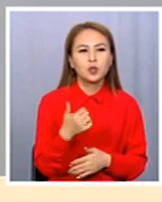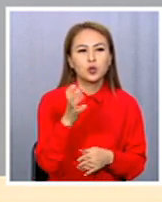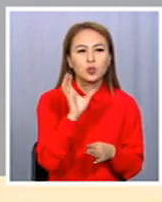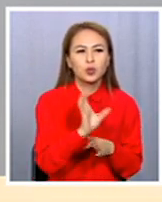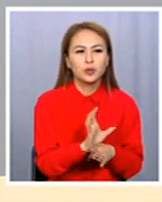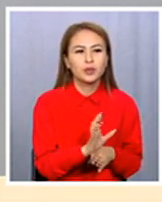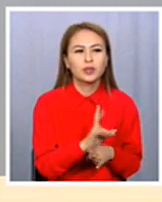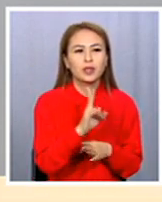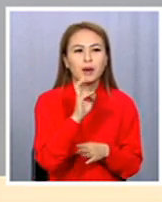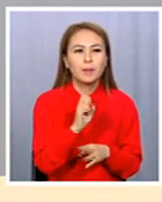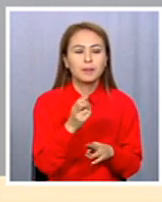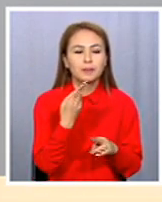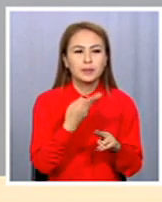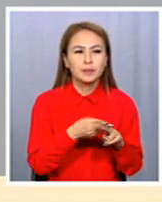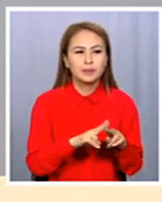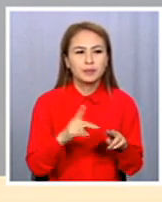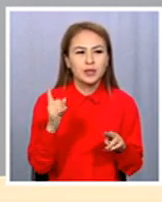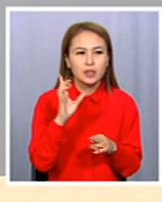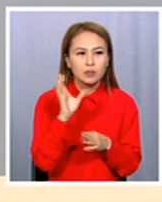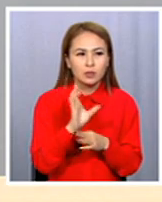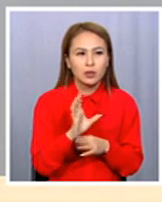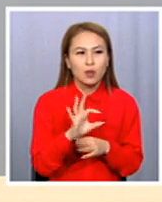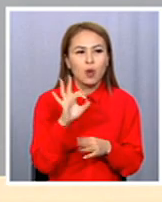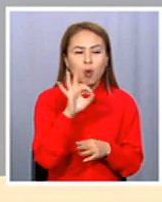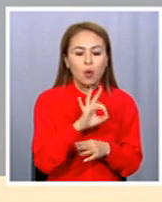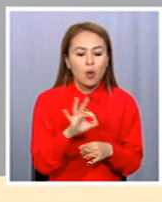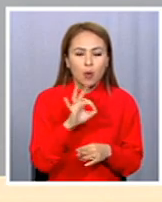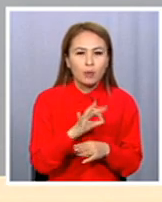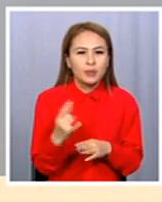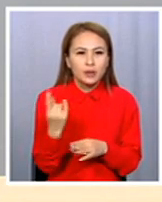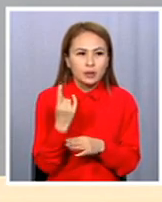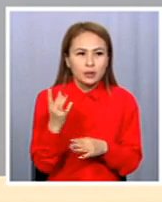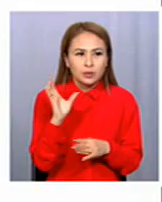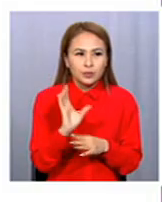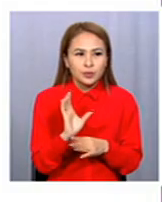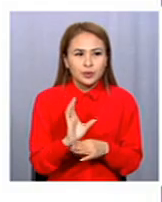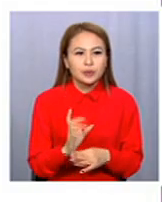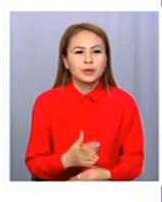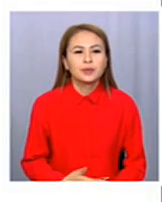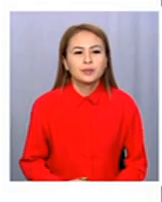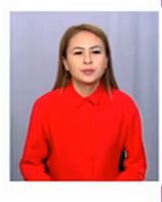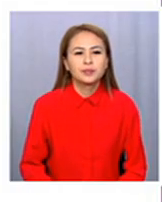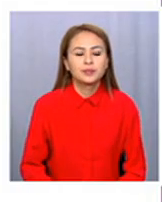спутник, на первом спутнике, о первом спутнике.